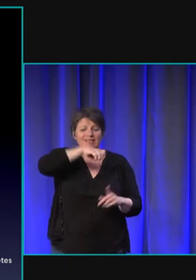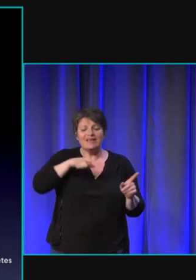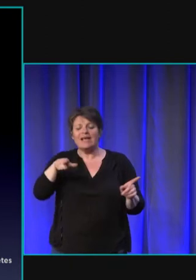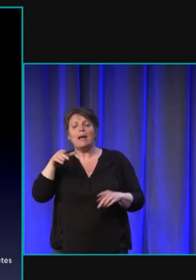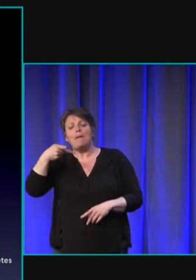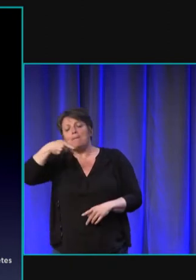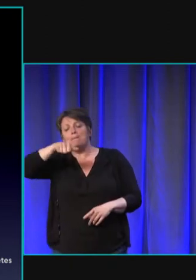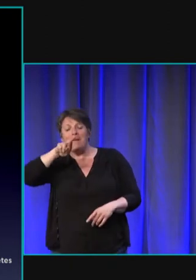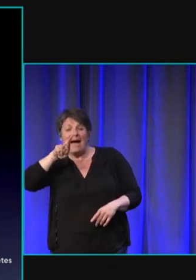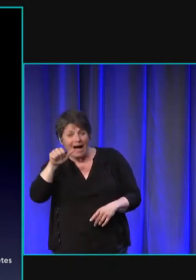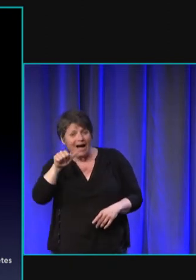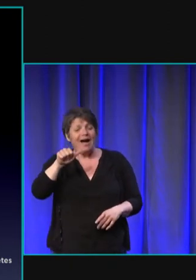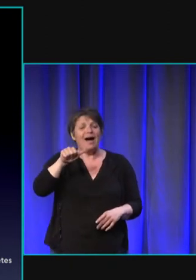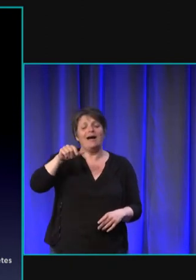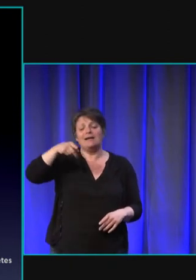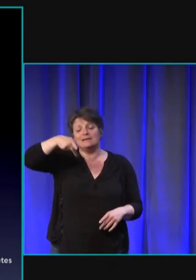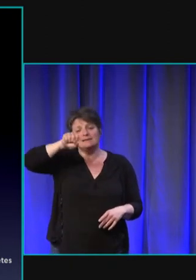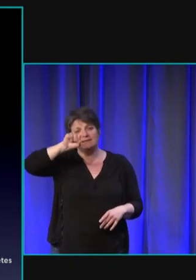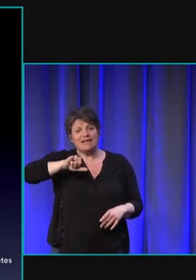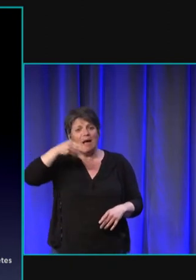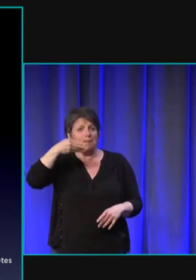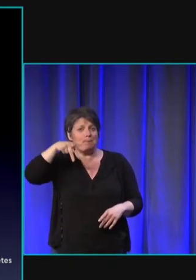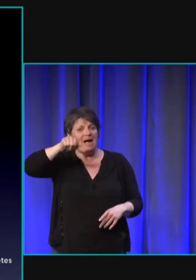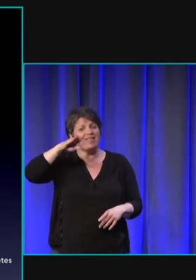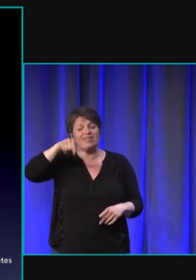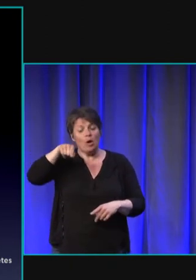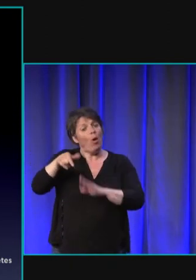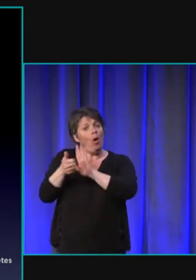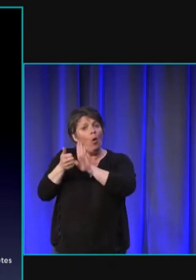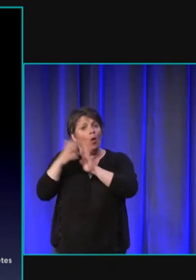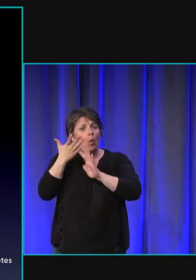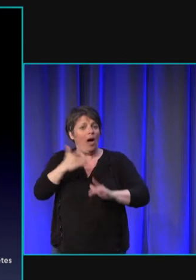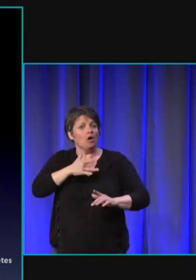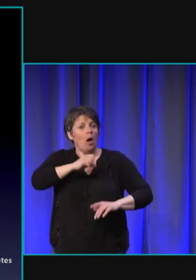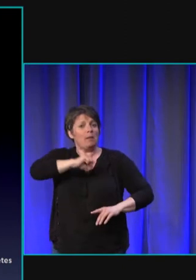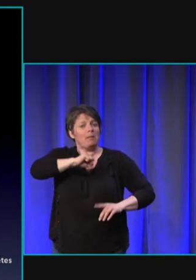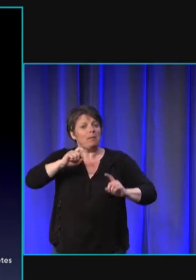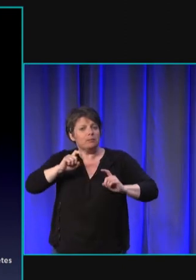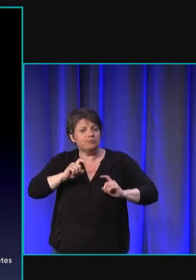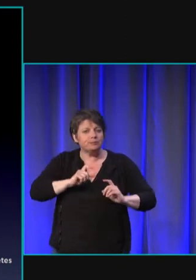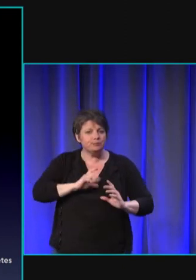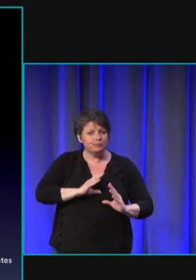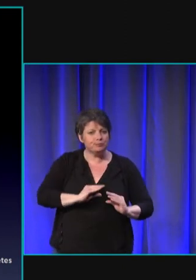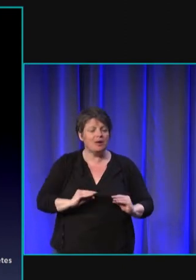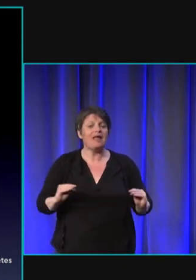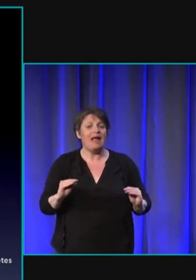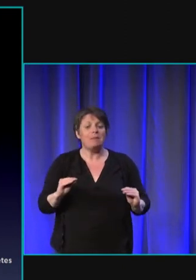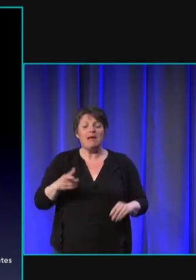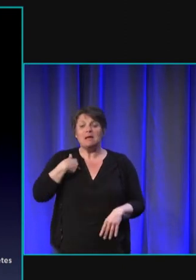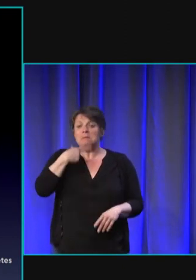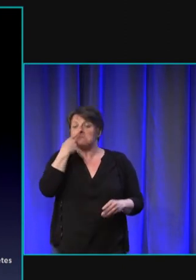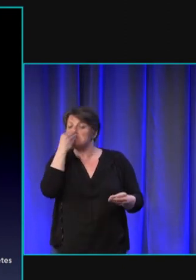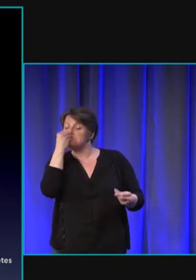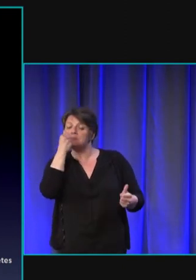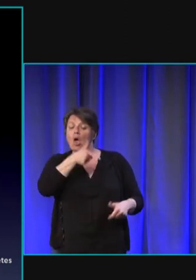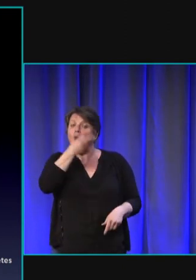fréquence cardiaque. Alors, on imagine en fait que l'enfant, durant la récupération, il va réactiver